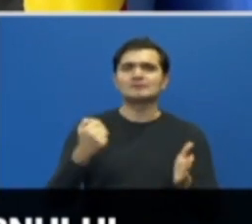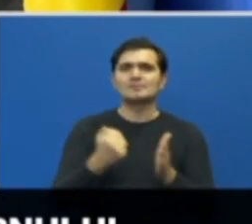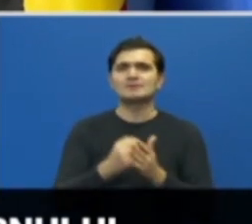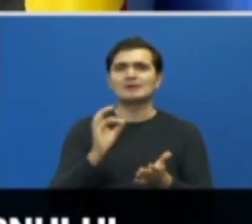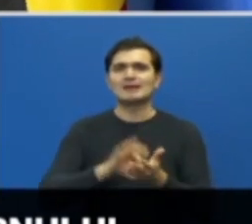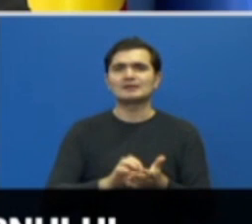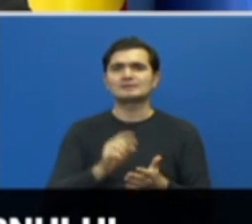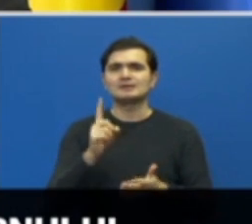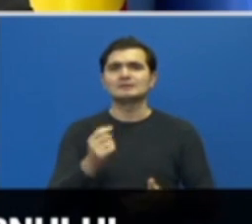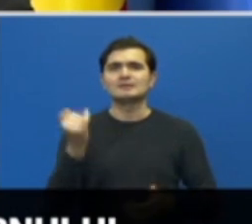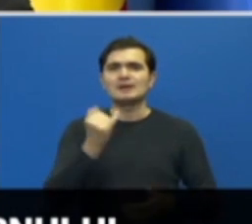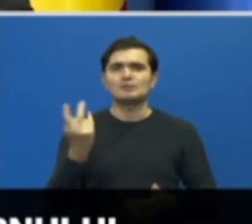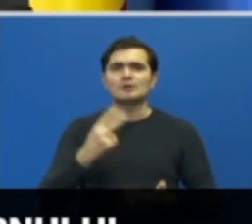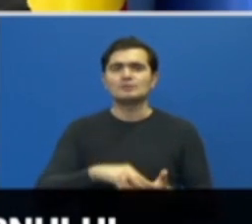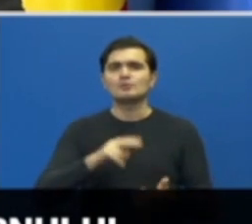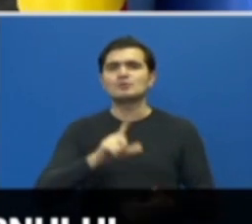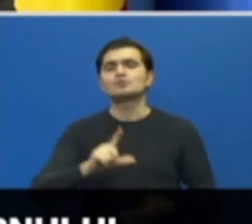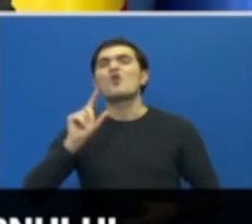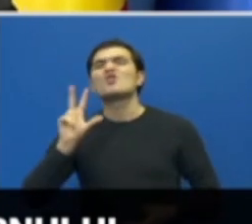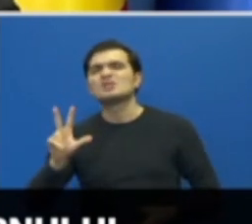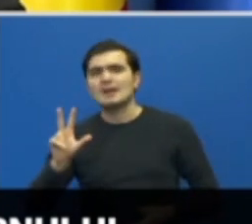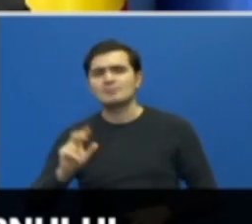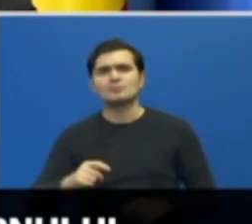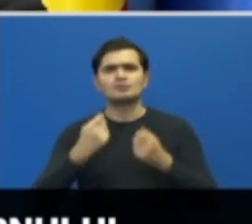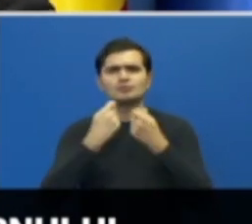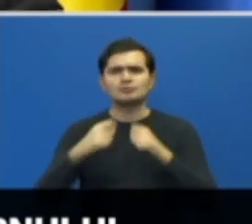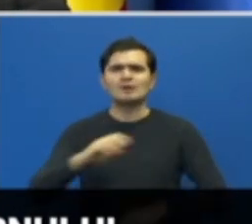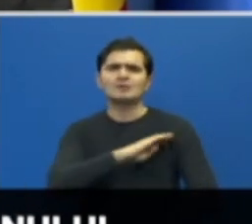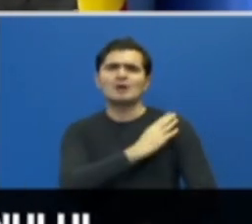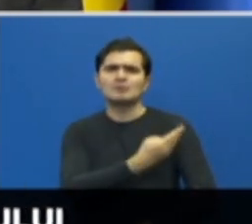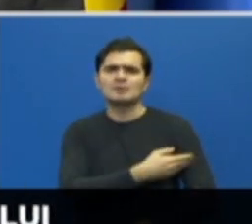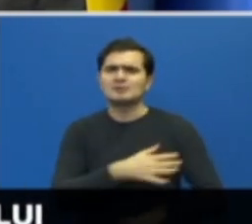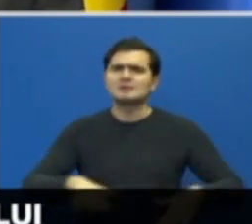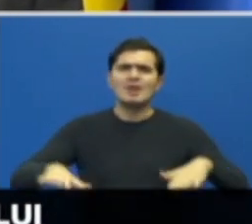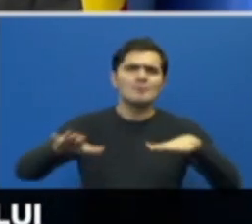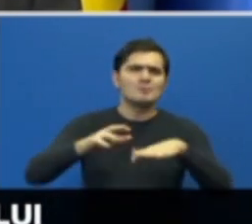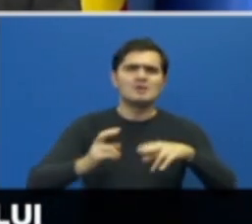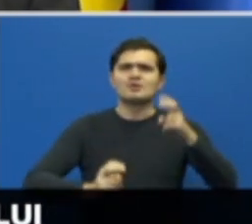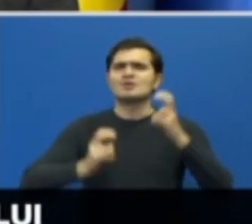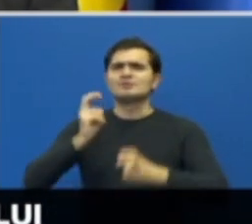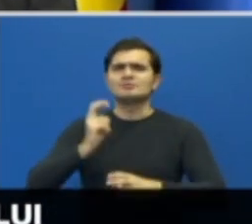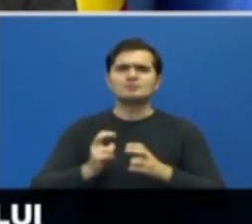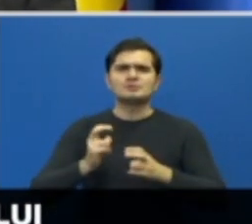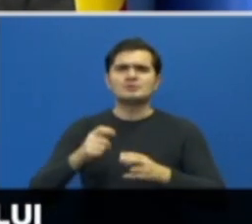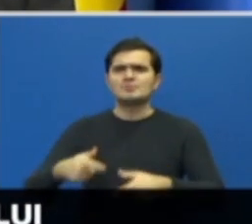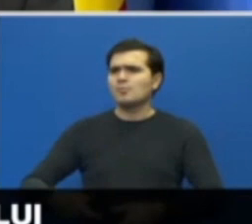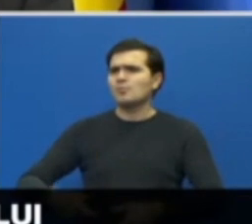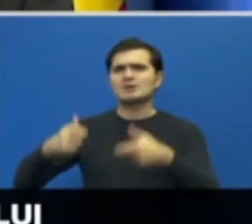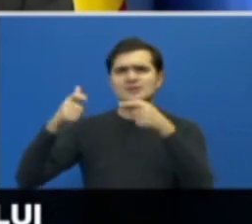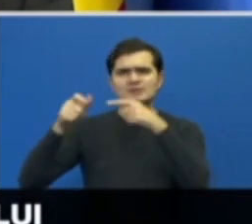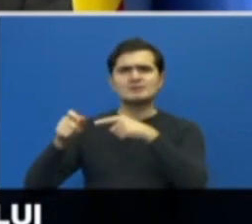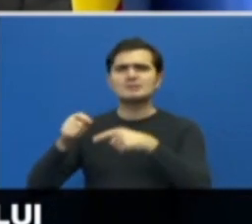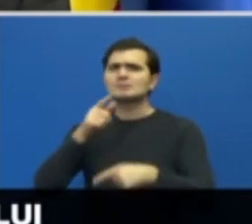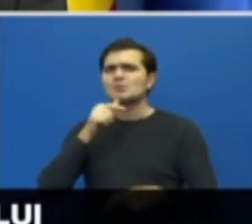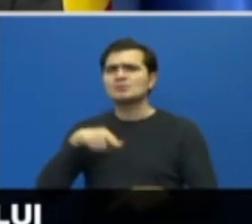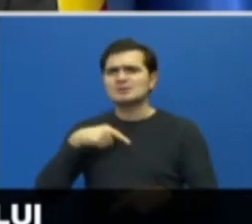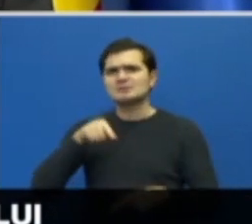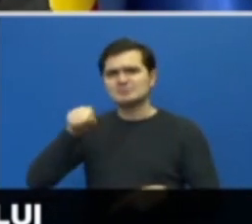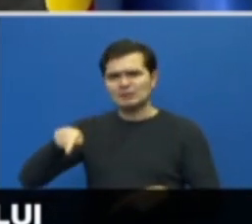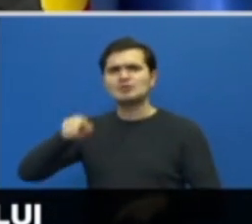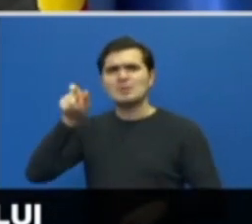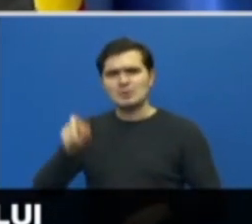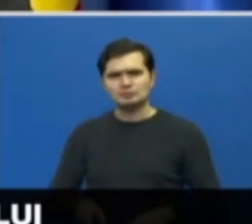ianuarie 2023, urmând ca toate autoritățile publice, instituții sau unități care fac parte din care fac parte aceste persoane